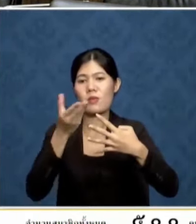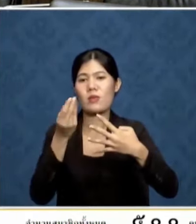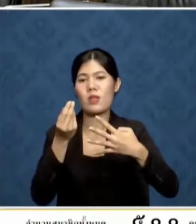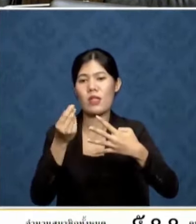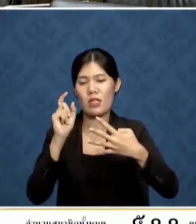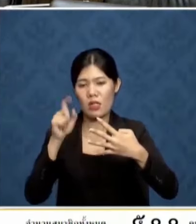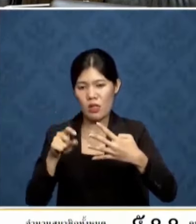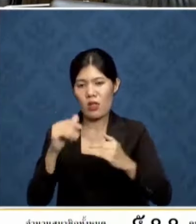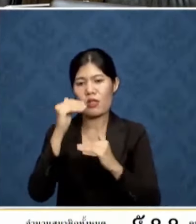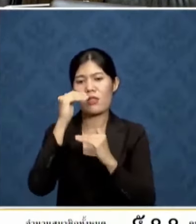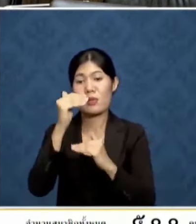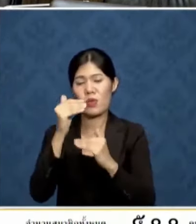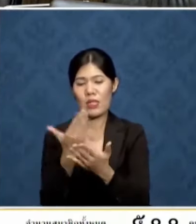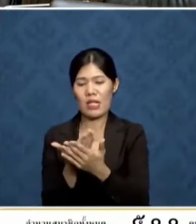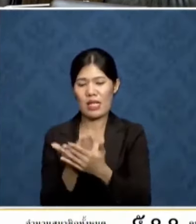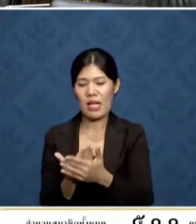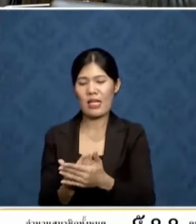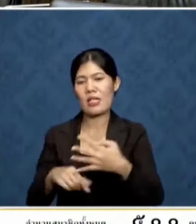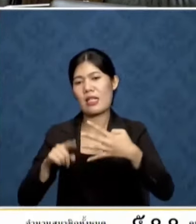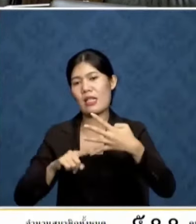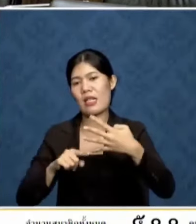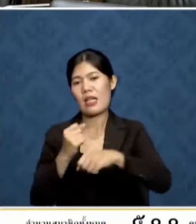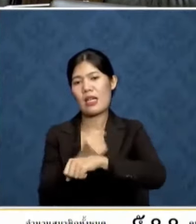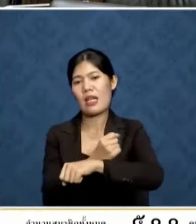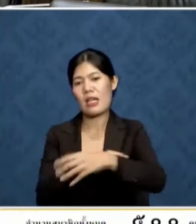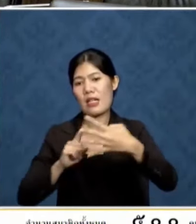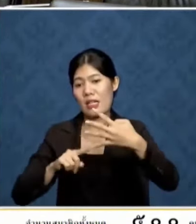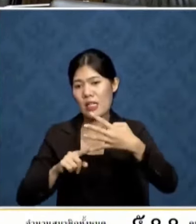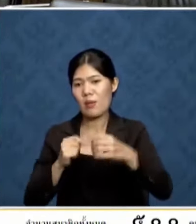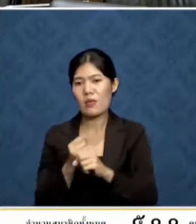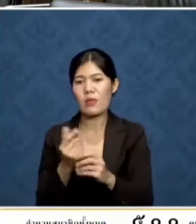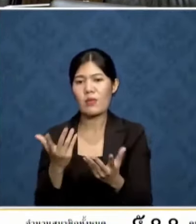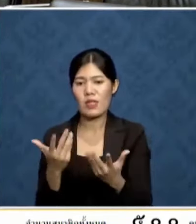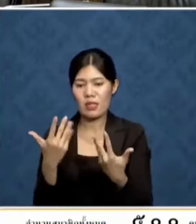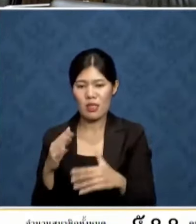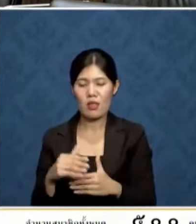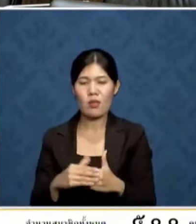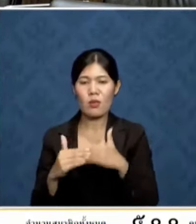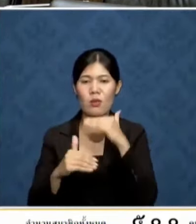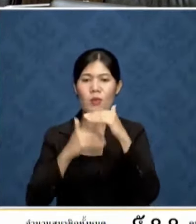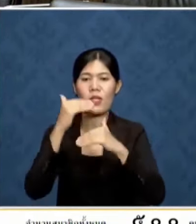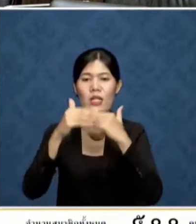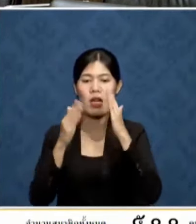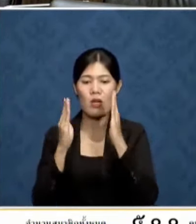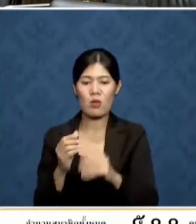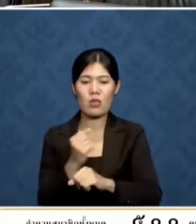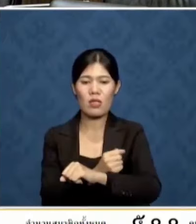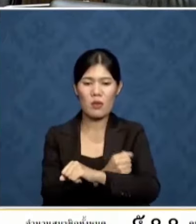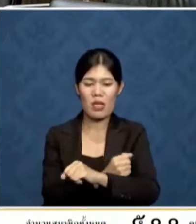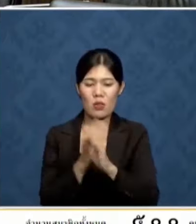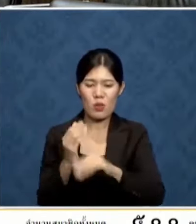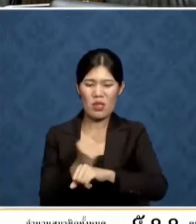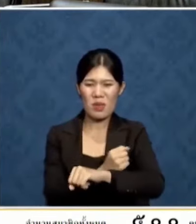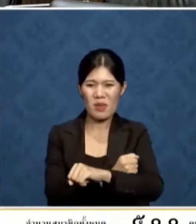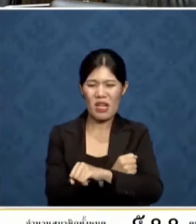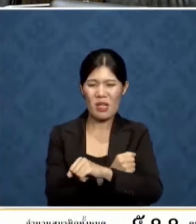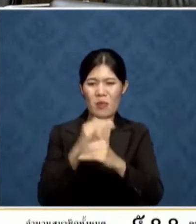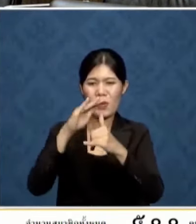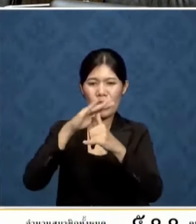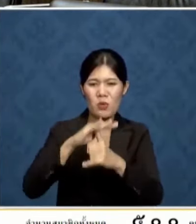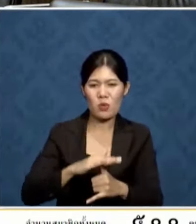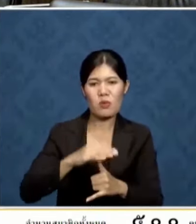จริงนะครับครับโดยที่เราไม่ต้องถกเถียงเรื่องค่าแรงขั้นต่ำอีกและขับเคลื่อนเศรษฐกิจแรงงานโดยที่แรงงานไม่ต้องแบกประเทศนี้ครับบนการแข่งขันเรื่อง